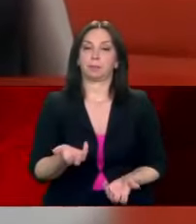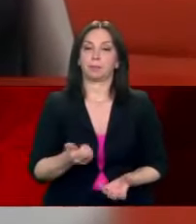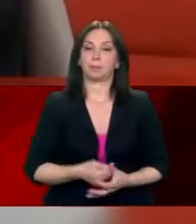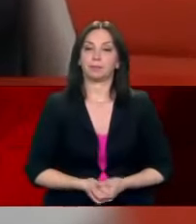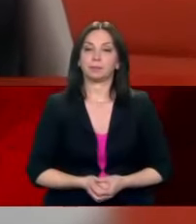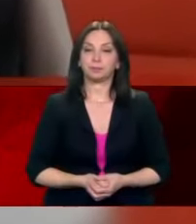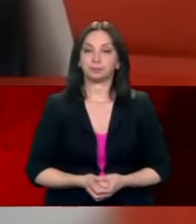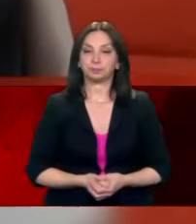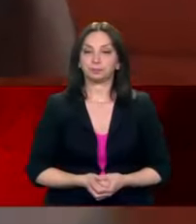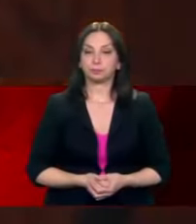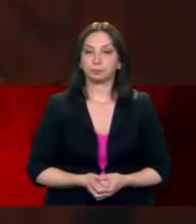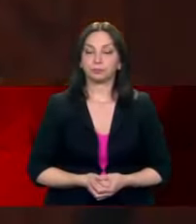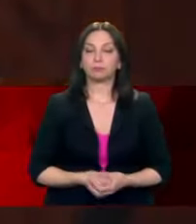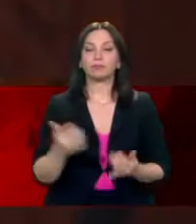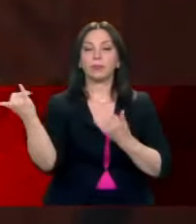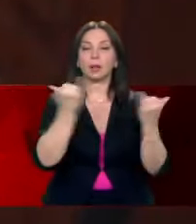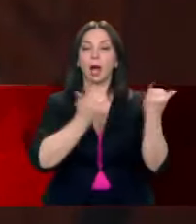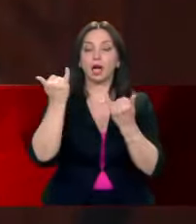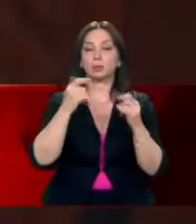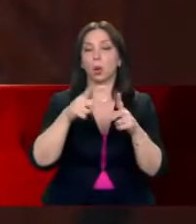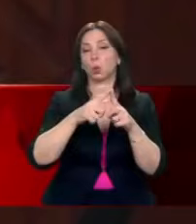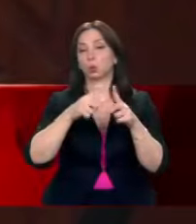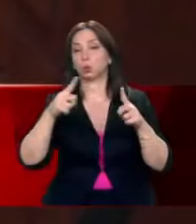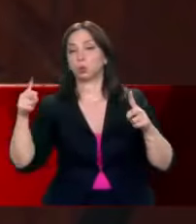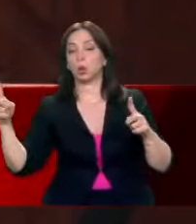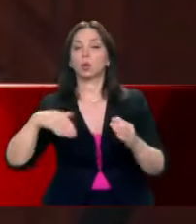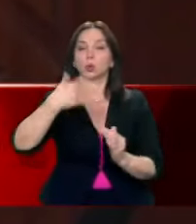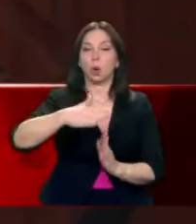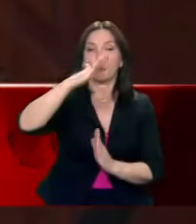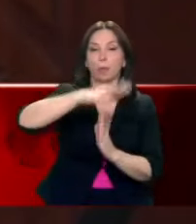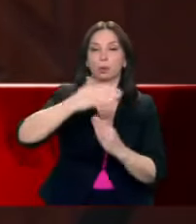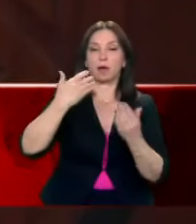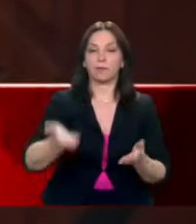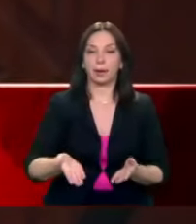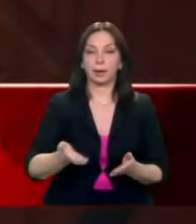söylediğine aynen cevap vermektir. Tartışma uzayınca ard arda ara verildi görüşmelere.